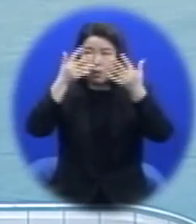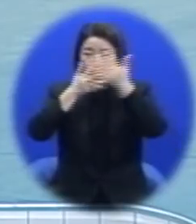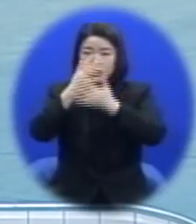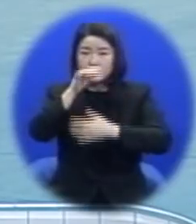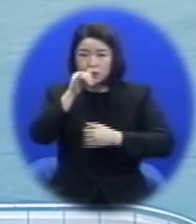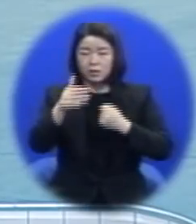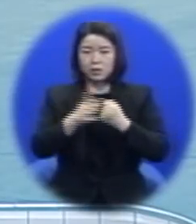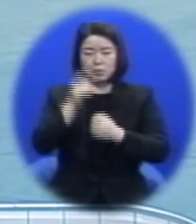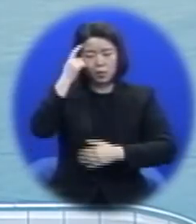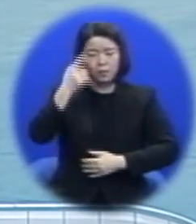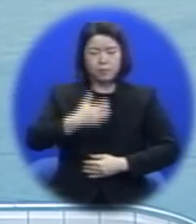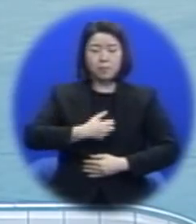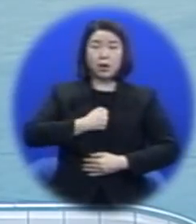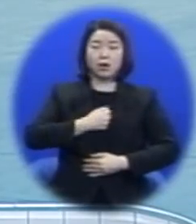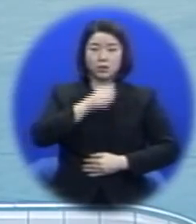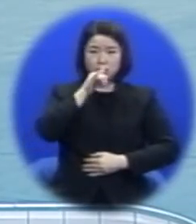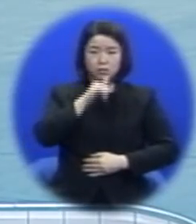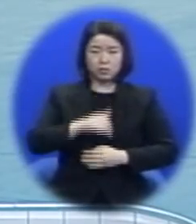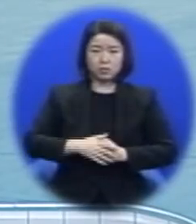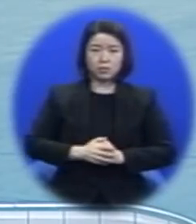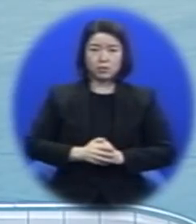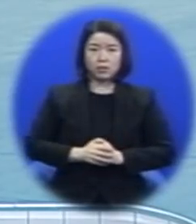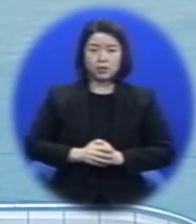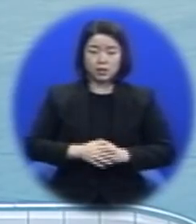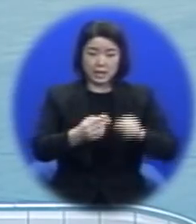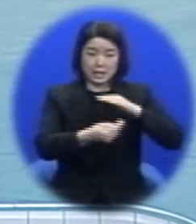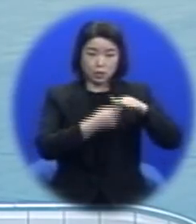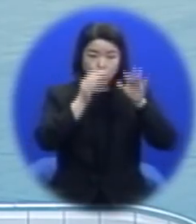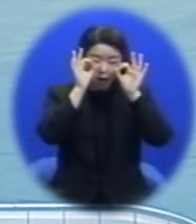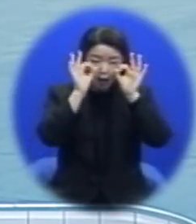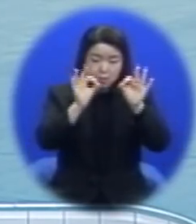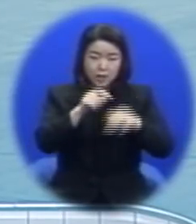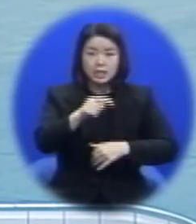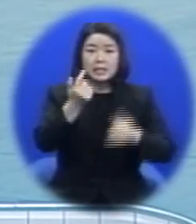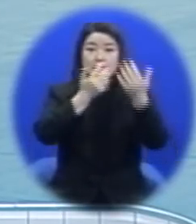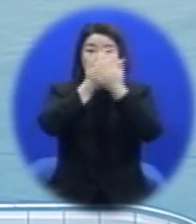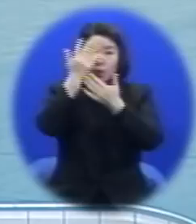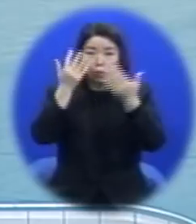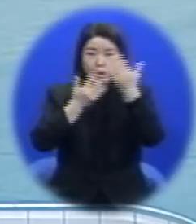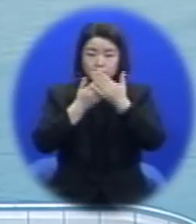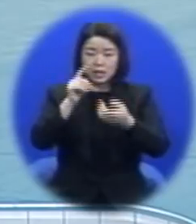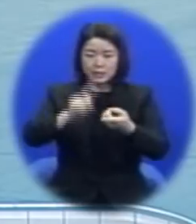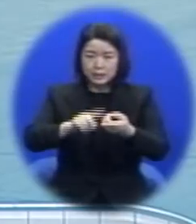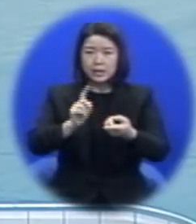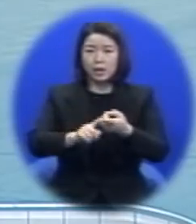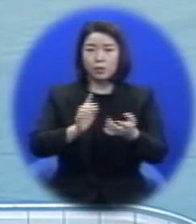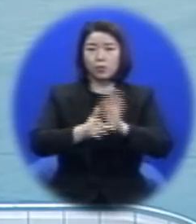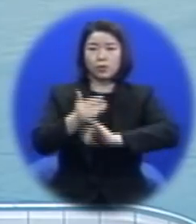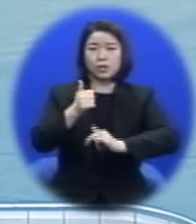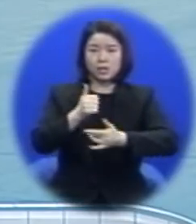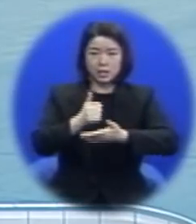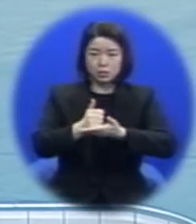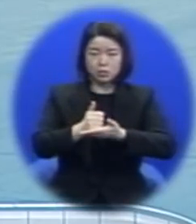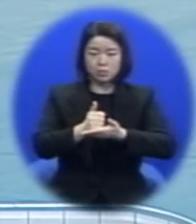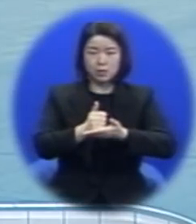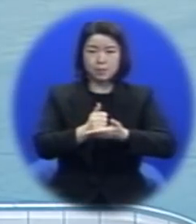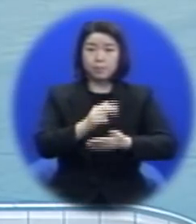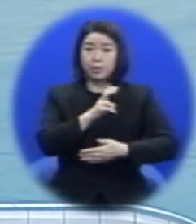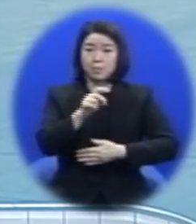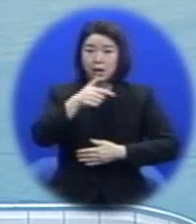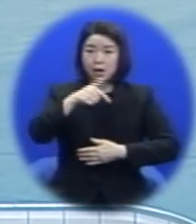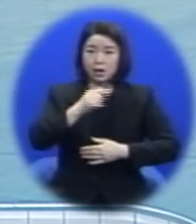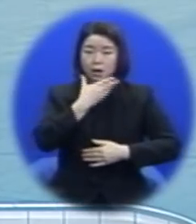충격이 될 정도입니다. 그런데 요한이 보았던 이 환상은 그대로 예수님께서 마가복음